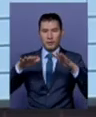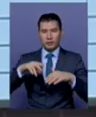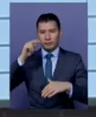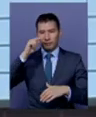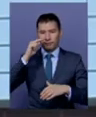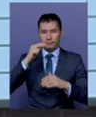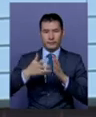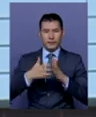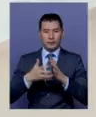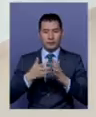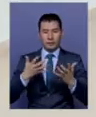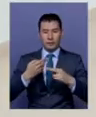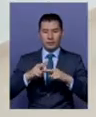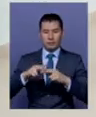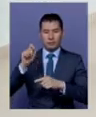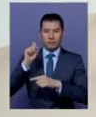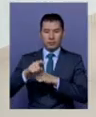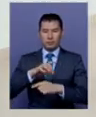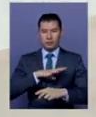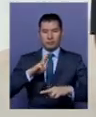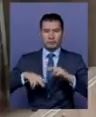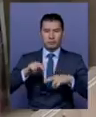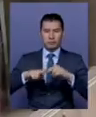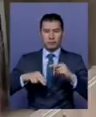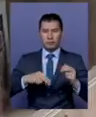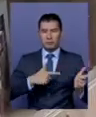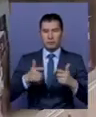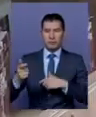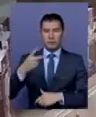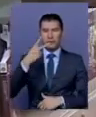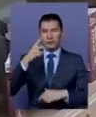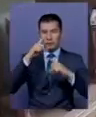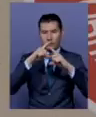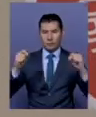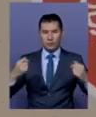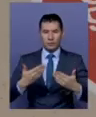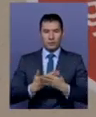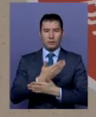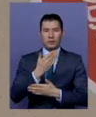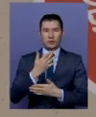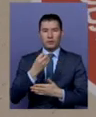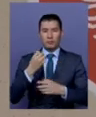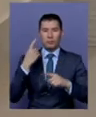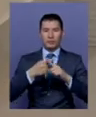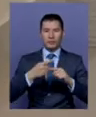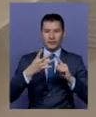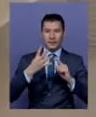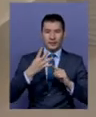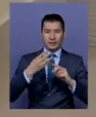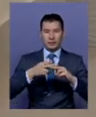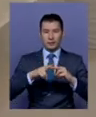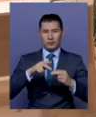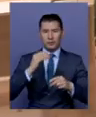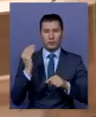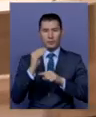2 мектеп қолданысқа берілді. Шахар басшысы бой көтерген білім ошақтарын арнайы аралап көрді. Олардың санитариялық нормаларын тексерді. Ата-аналардың